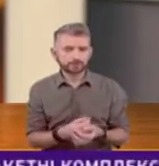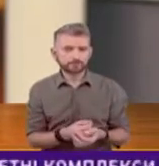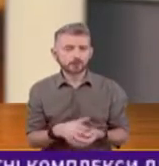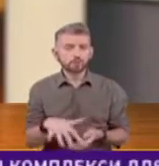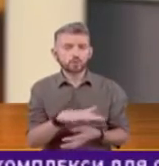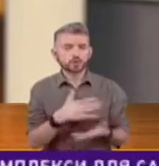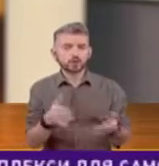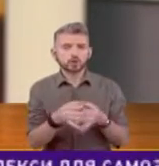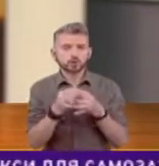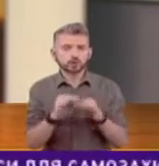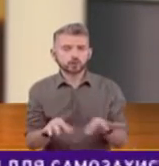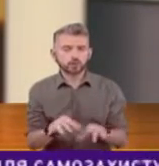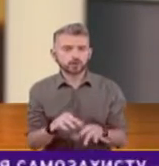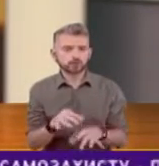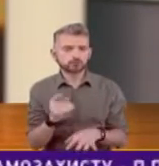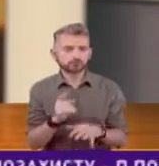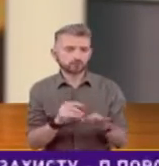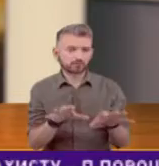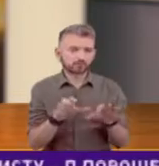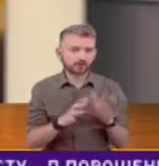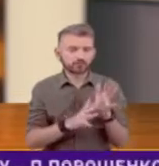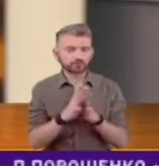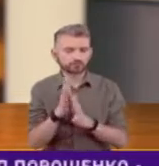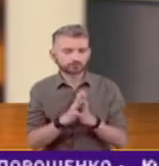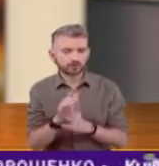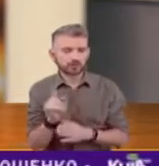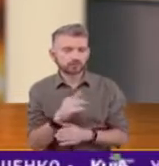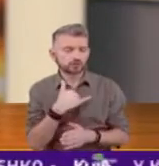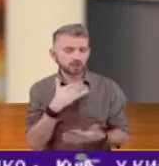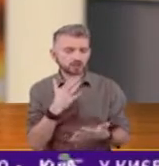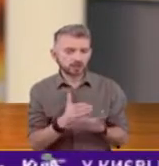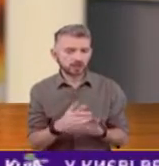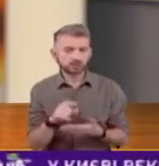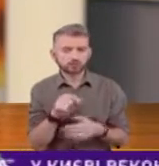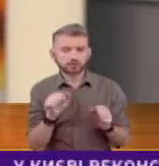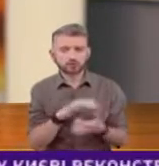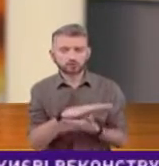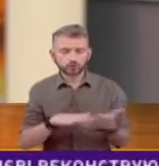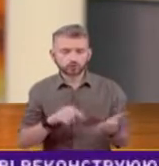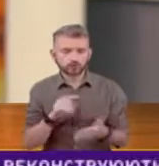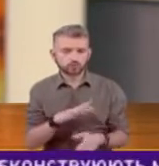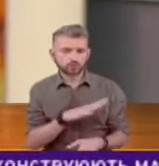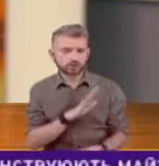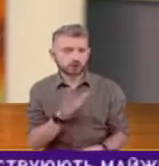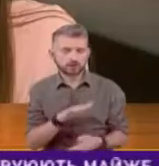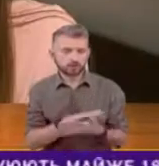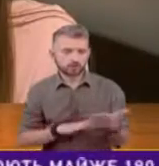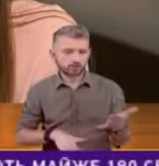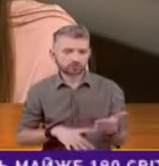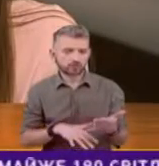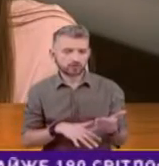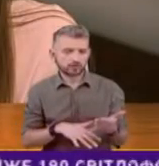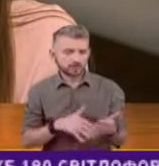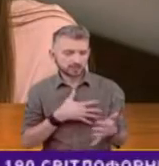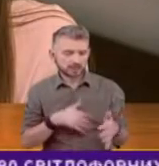які дозволять саме тій фауні, яка у нас живе, щоб вона могла продовжувати там бути, а не, вибачте, загинула.